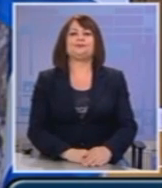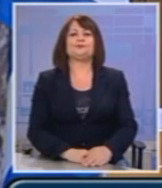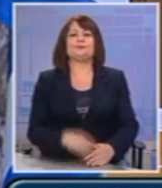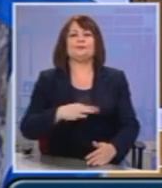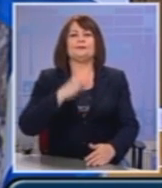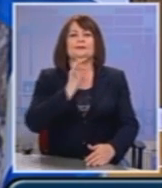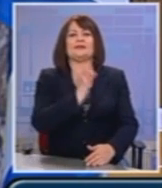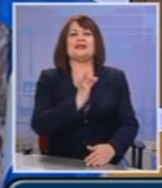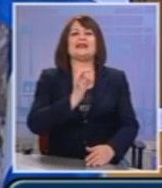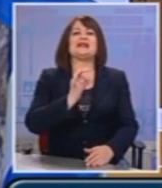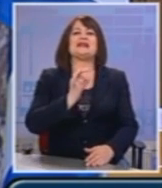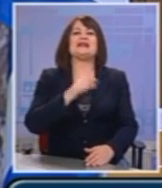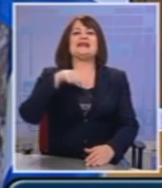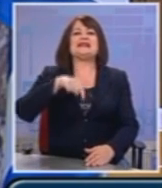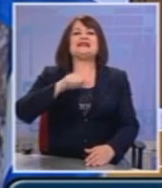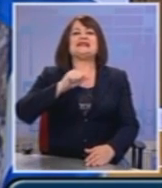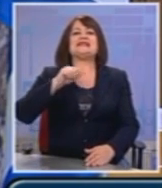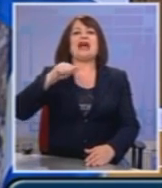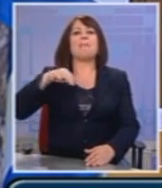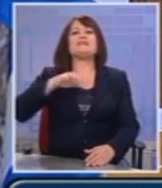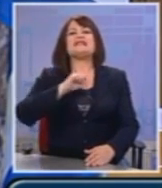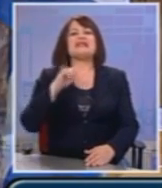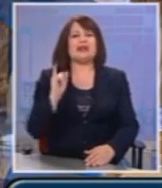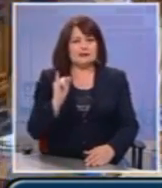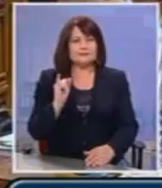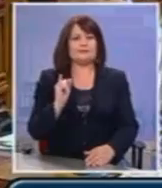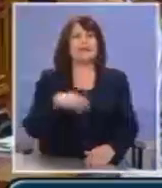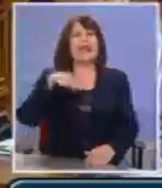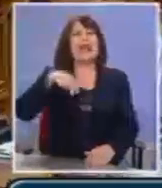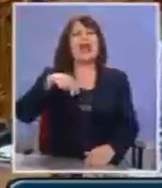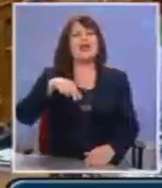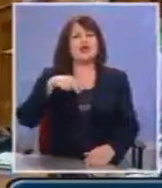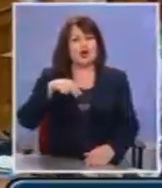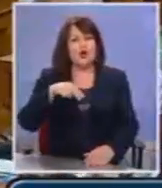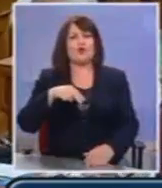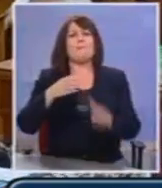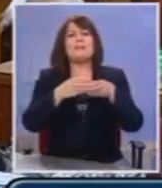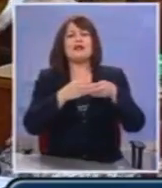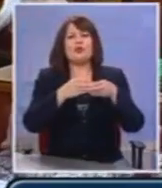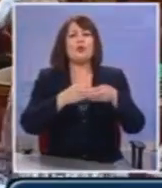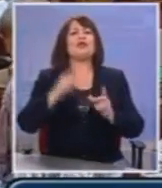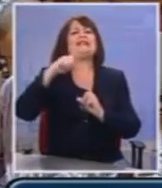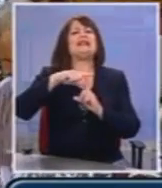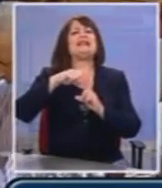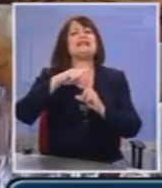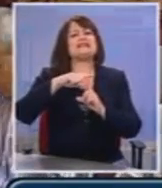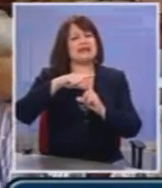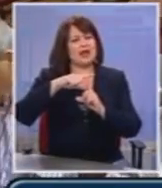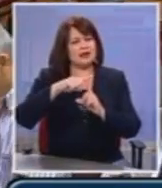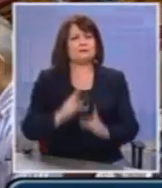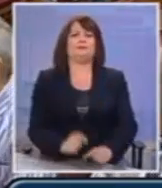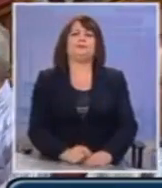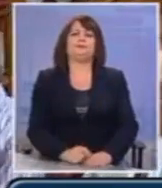φάτη τσάκη βουλευτή του λαϊκού μετώπου από την τυνησία και επίσης